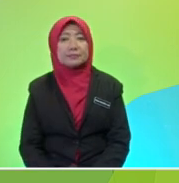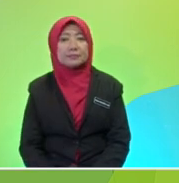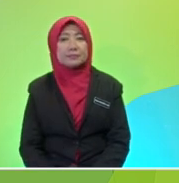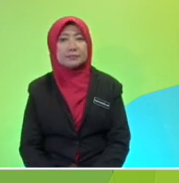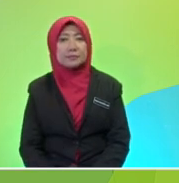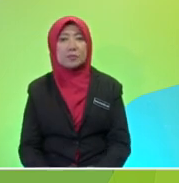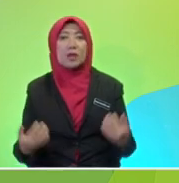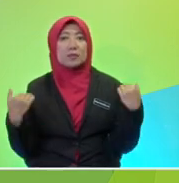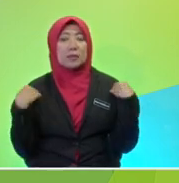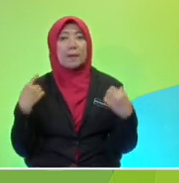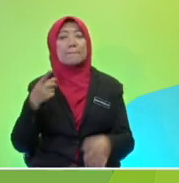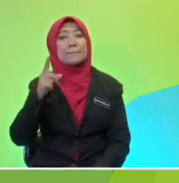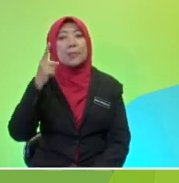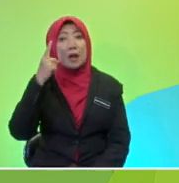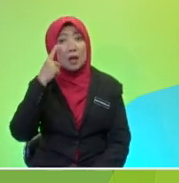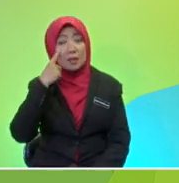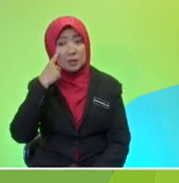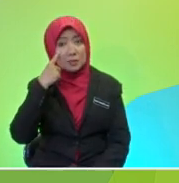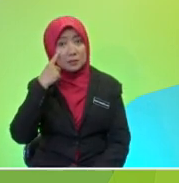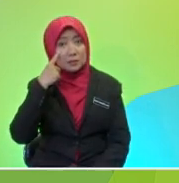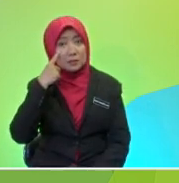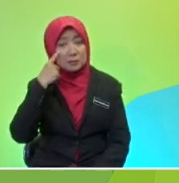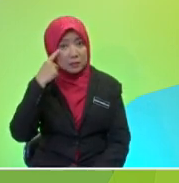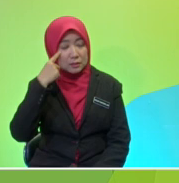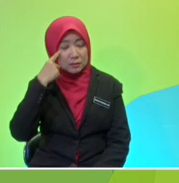mata disebut mata